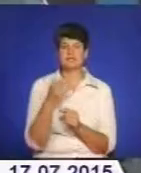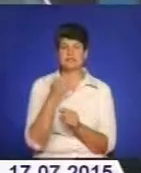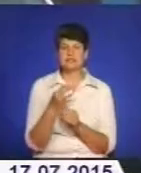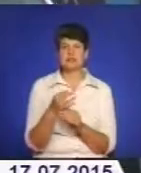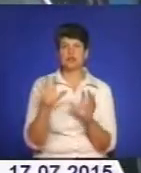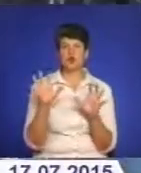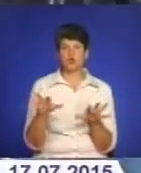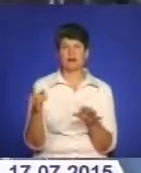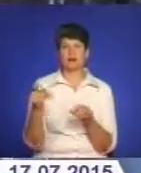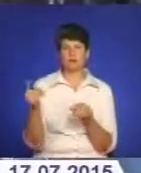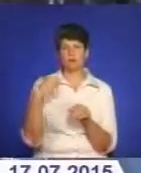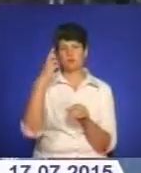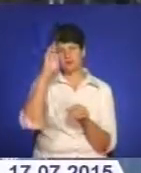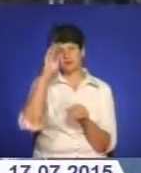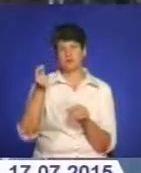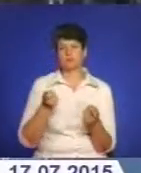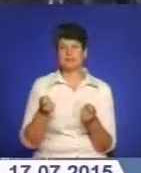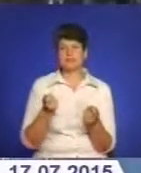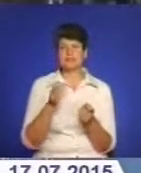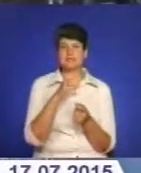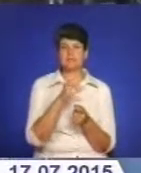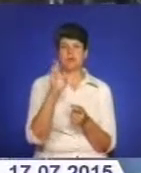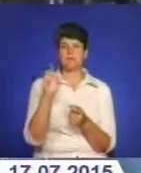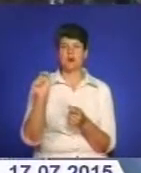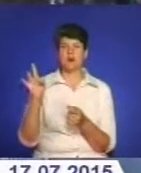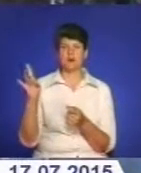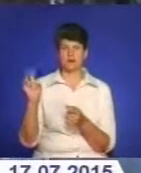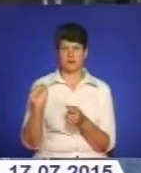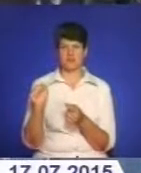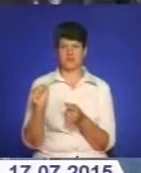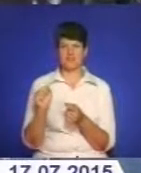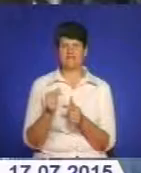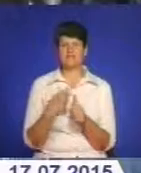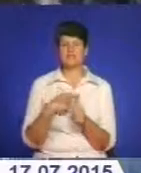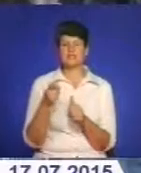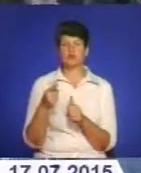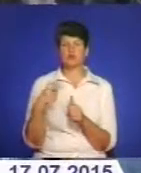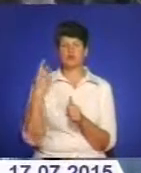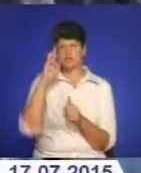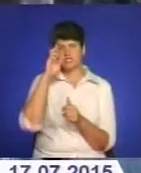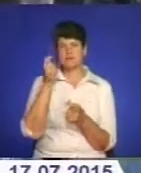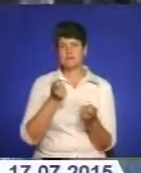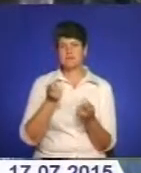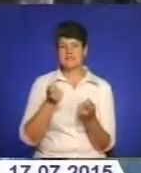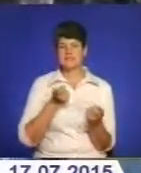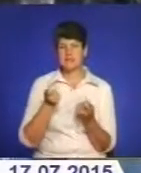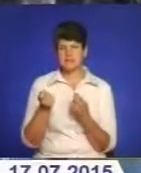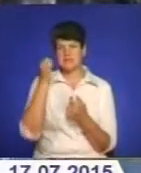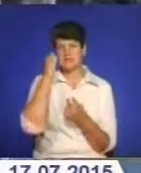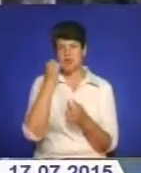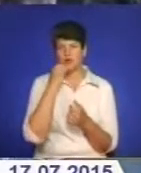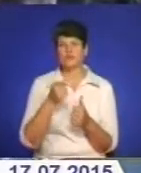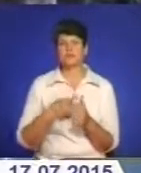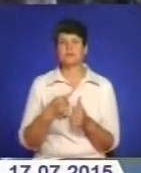голова Тернопільської обласної державної адміністрації Степан Барна. Дякую від імені Тернопільської обласної державної адміністрації, дякую від